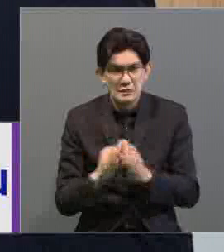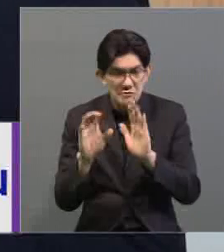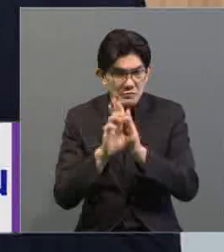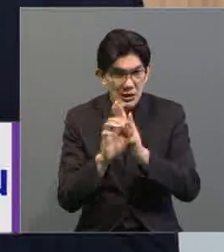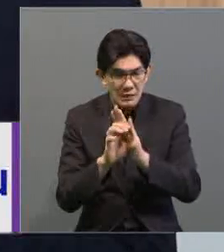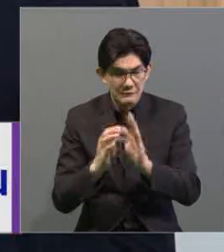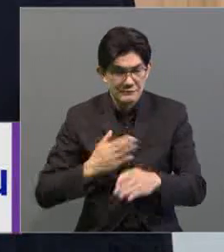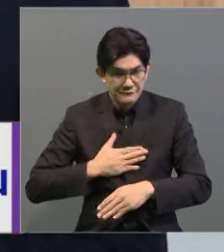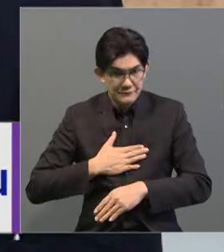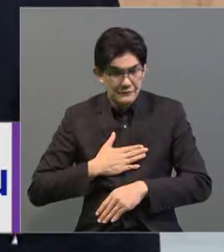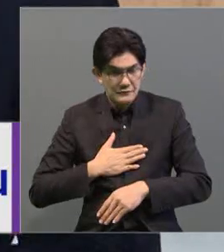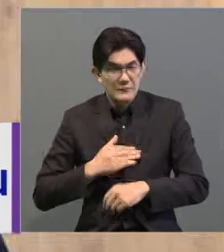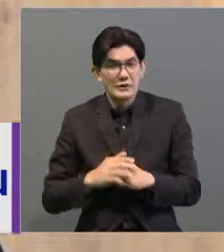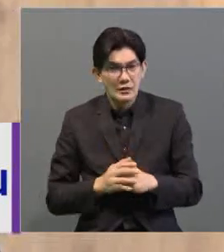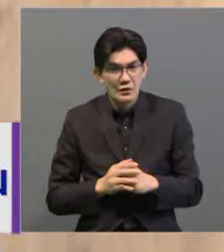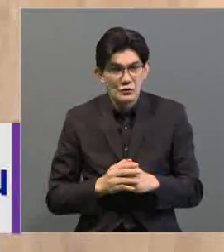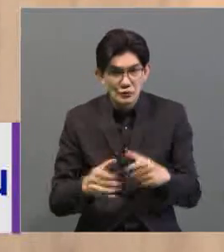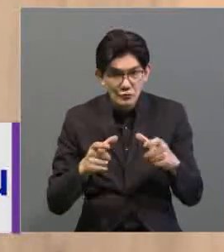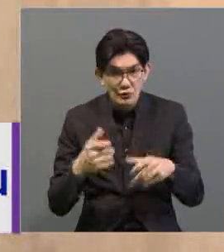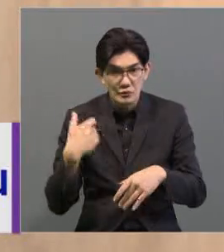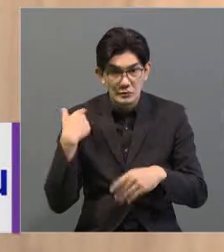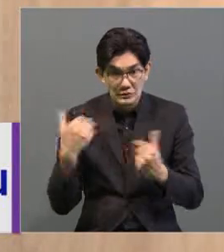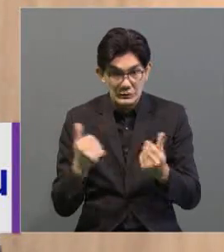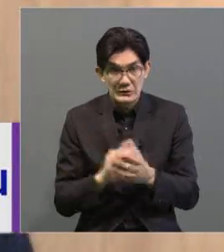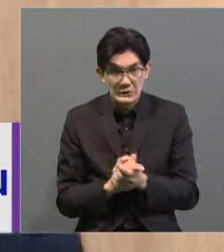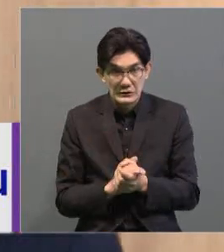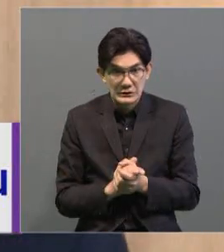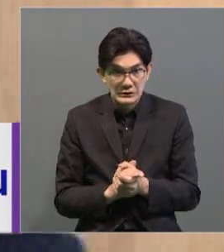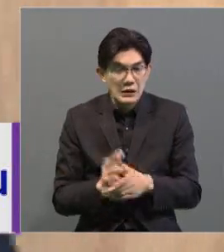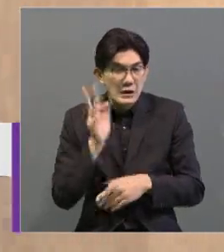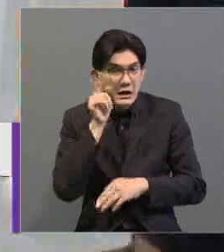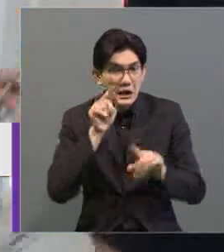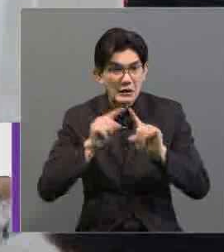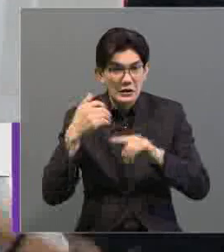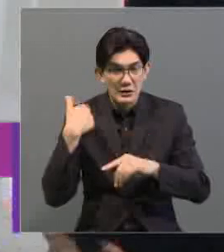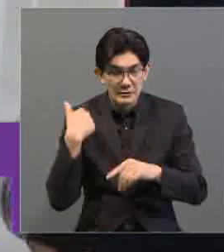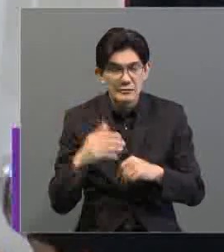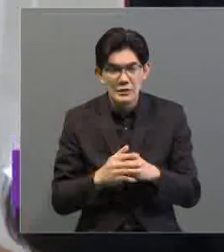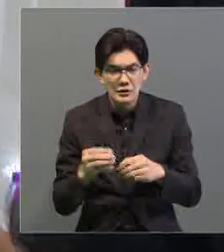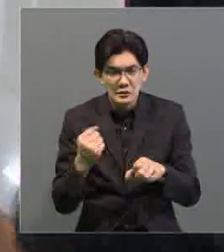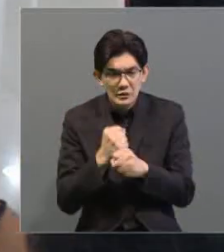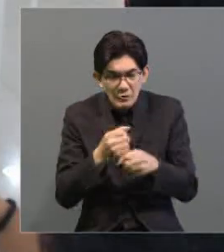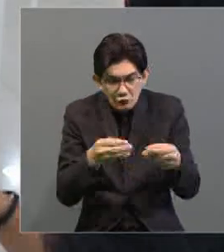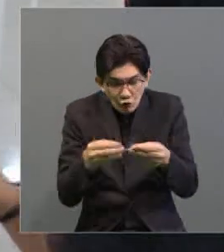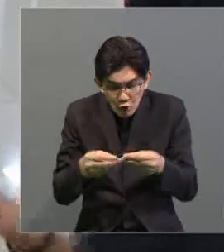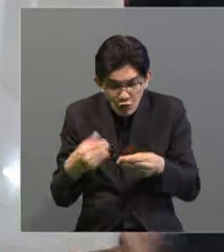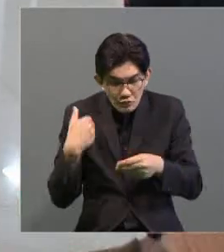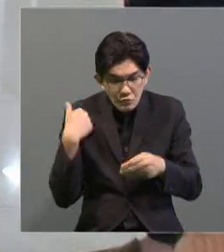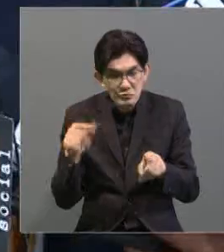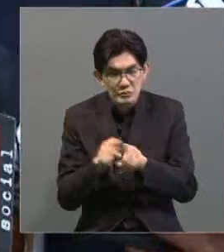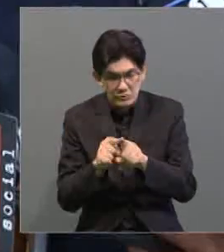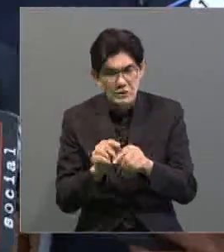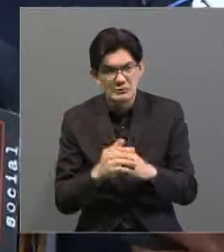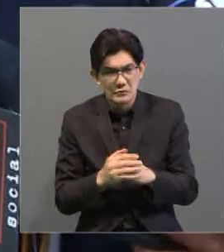รูปภาพของพี่หนุ่มเนี่ยนะคะแล้วก็เอาวิดีโอของพี่เขาเนี่ยที่อยู่ตามสื่อโซเชียลต่างๆไปตัดต่อหาว่าพี่เขาเป็น